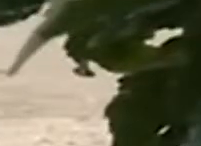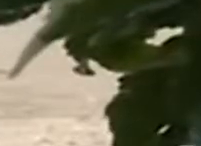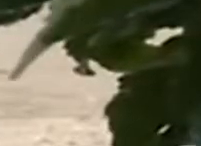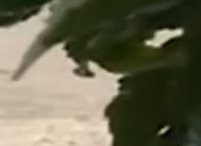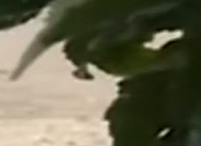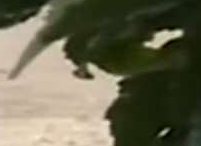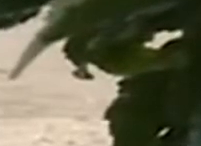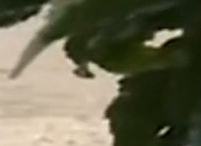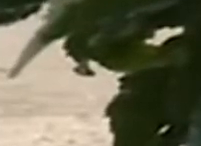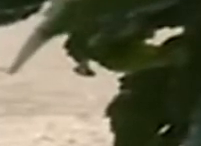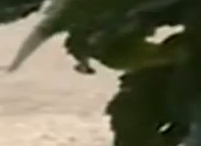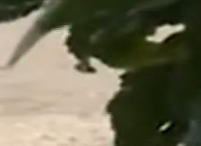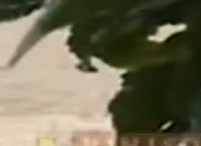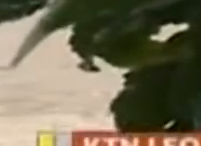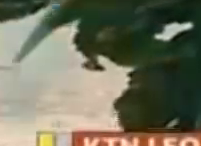Shukrani, karibuni.